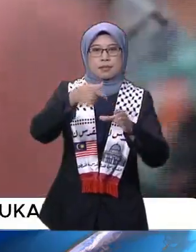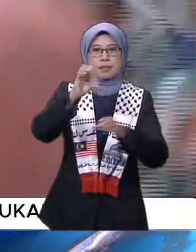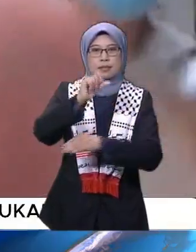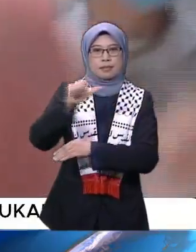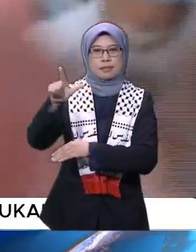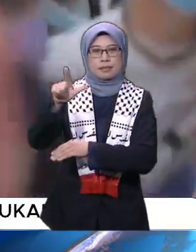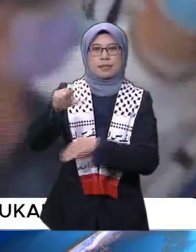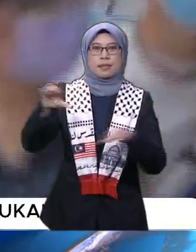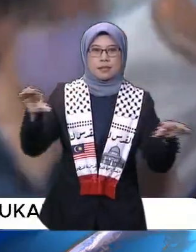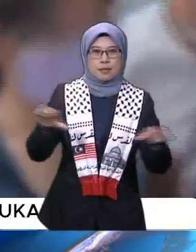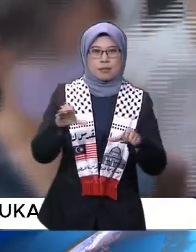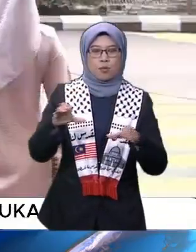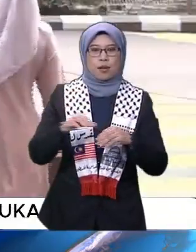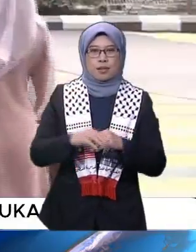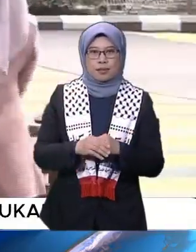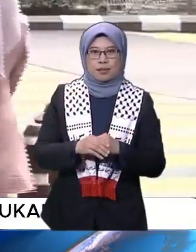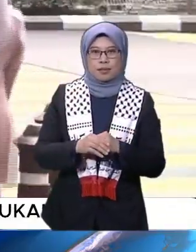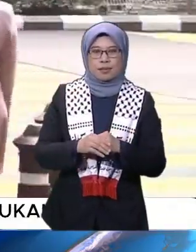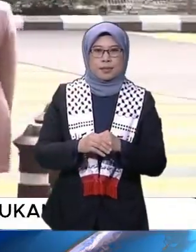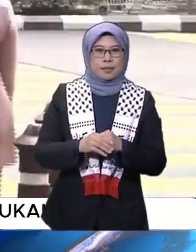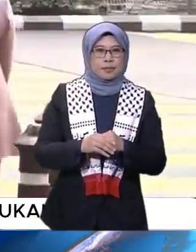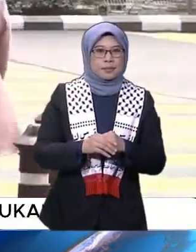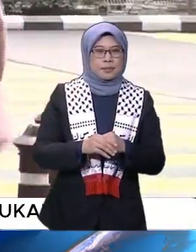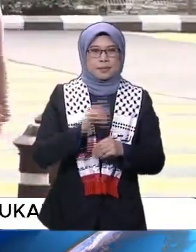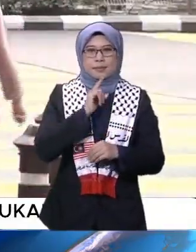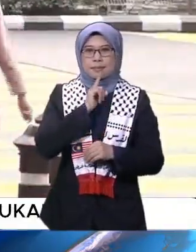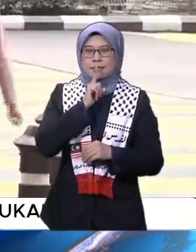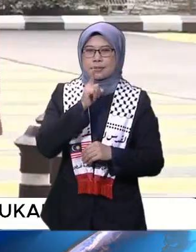So obviously, these are not